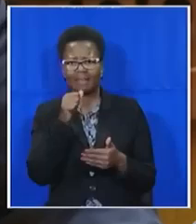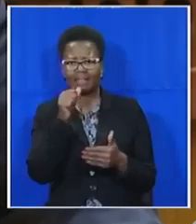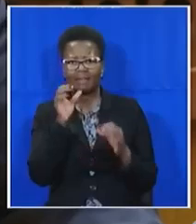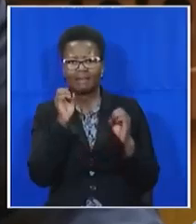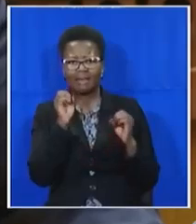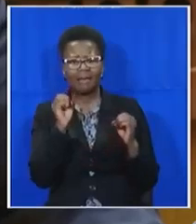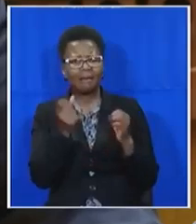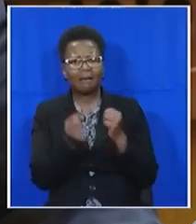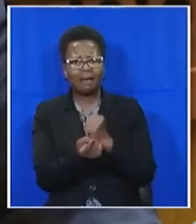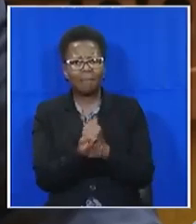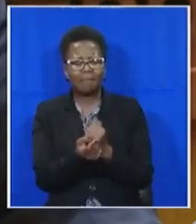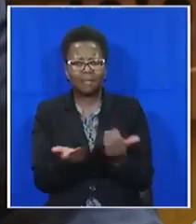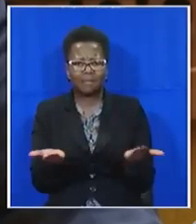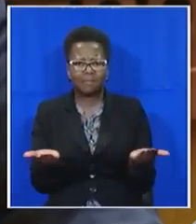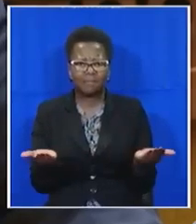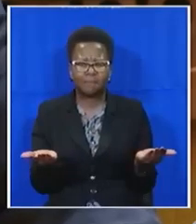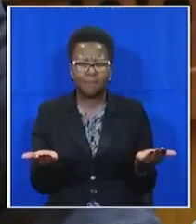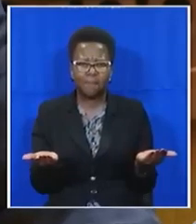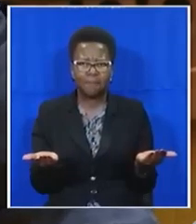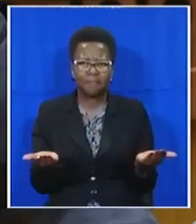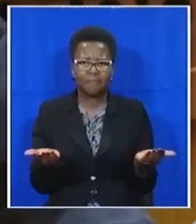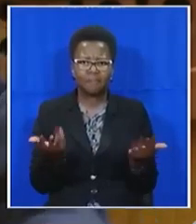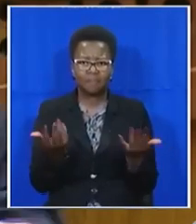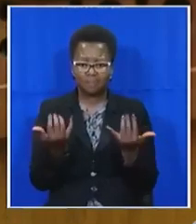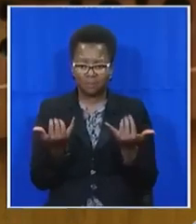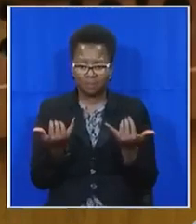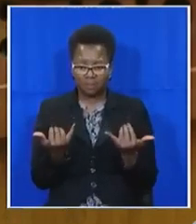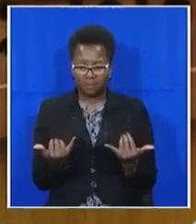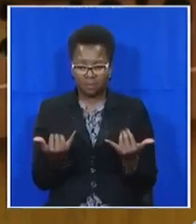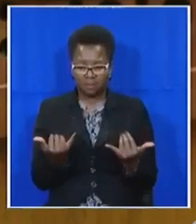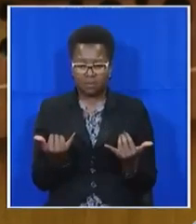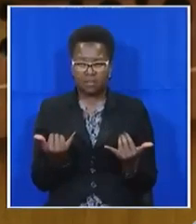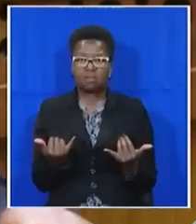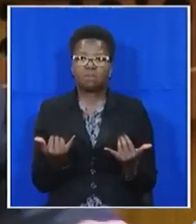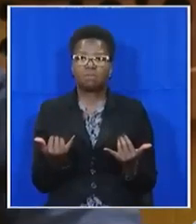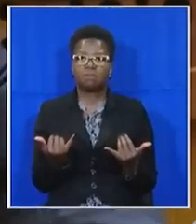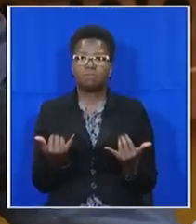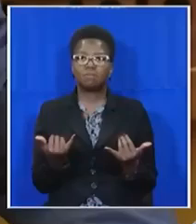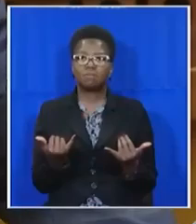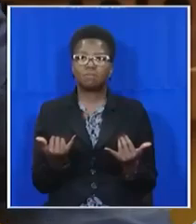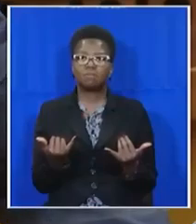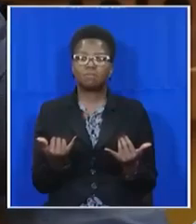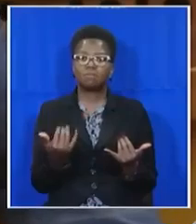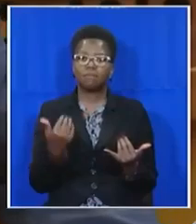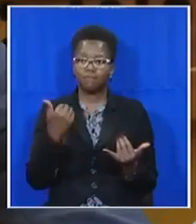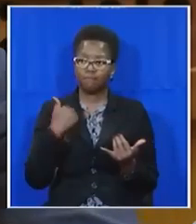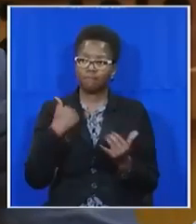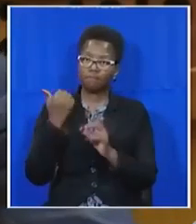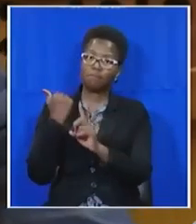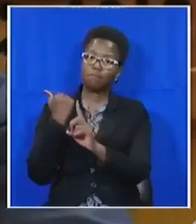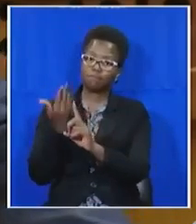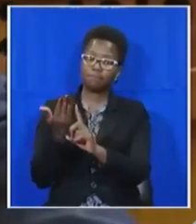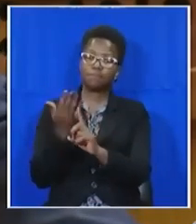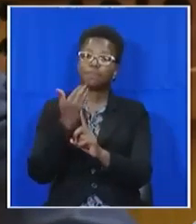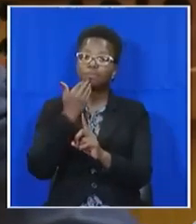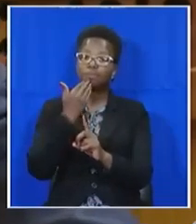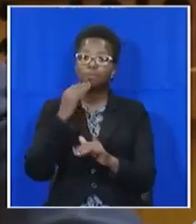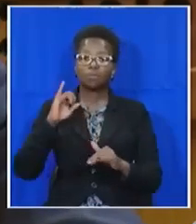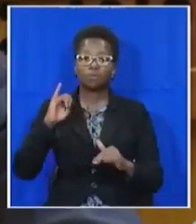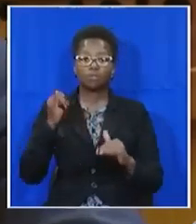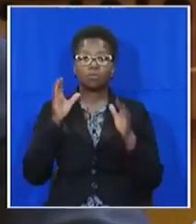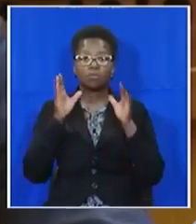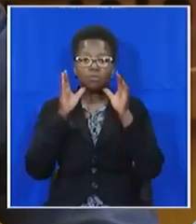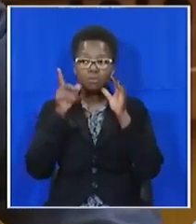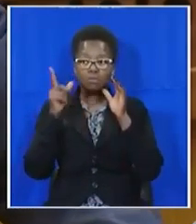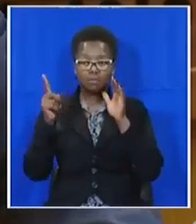teen meneer Malema te lê by die etiekkomitee. Want jy kan nie hoogheilig hier kom staan en sê jy onderneem om